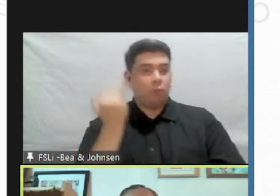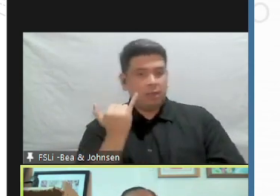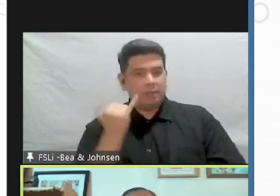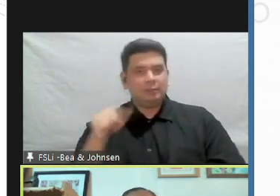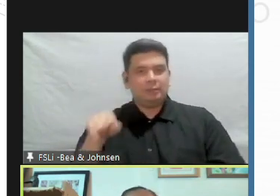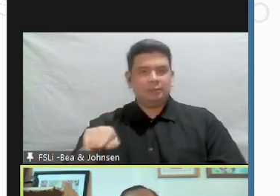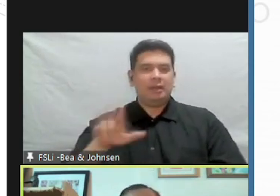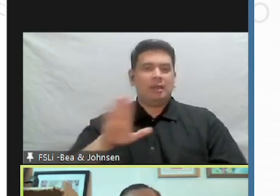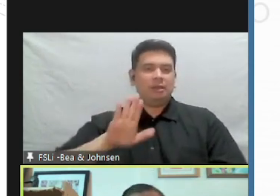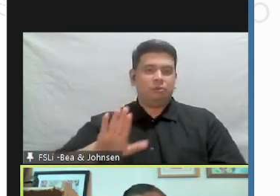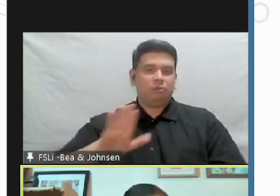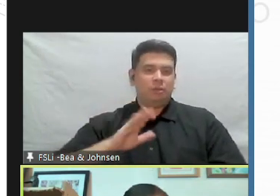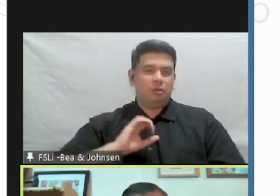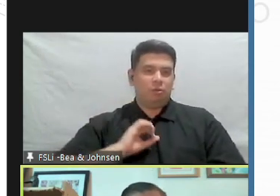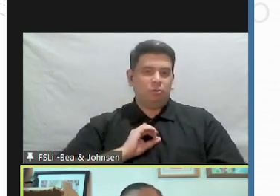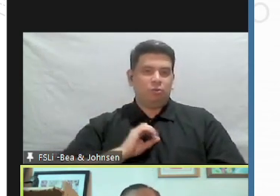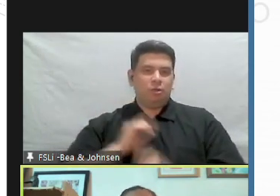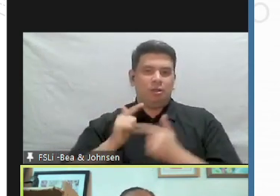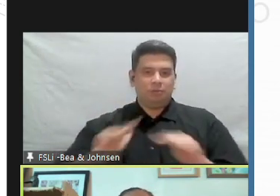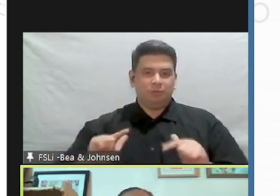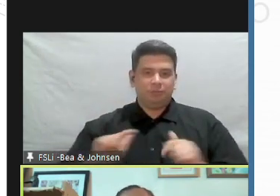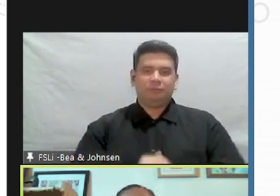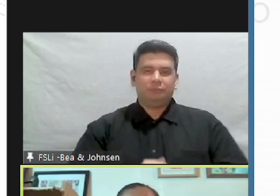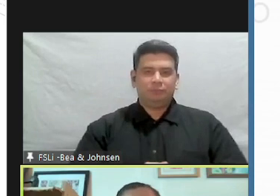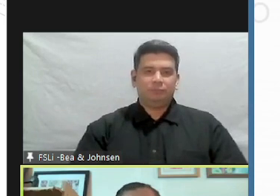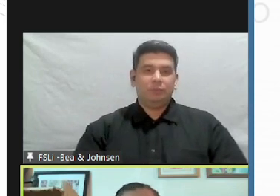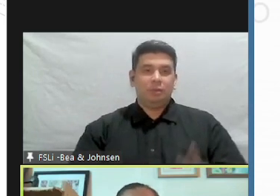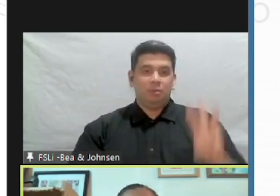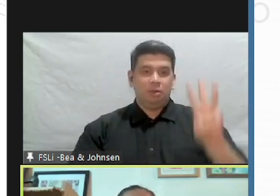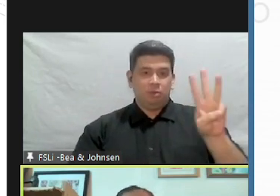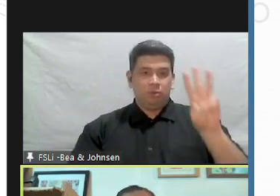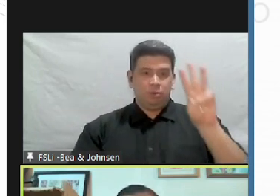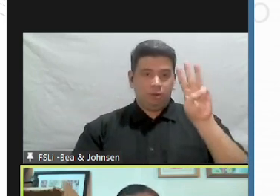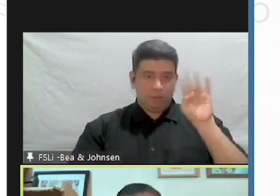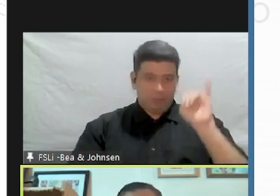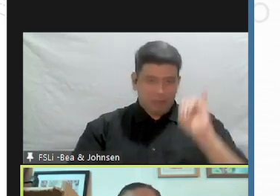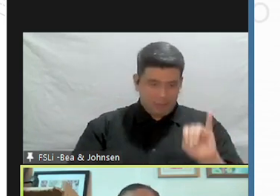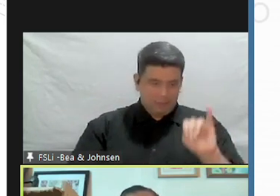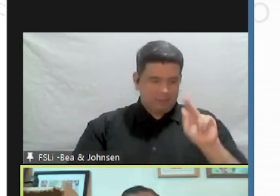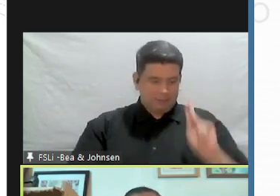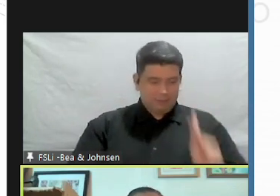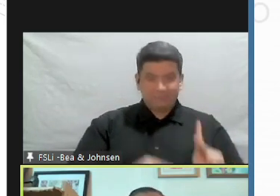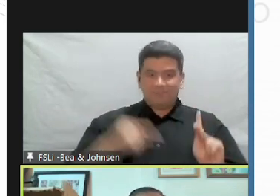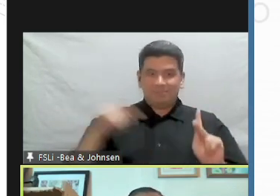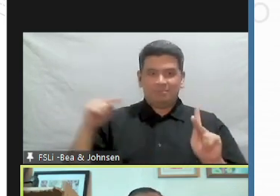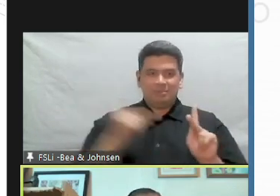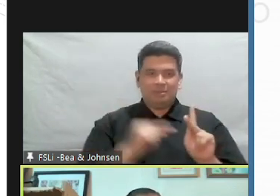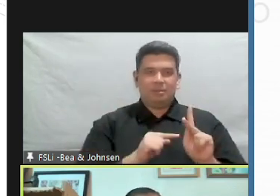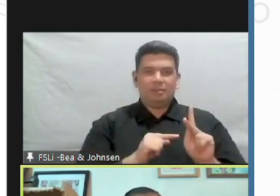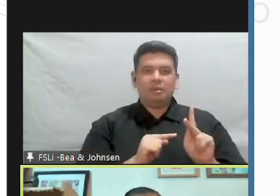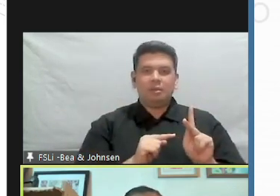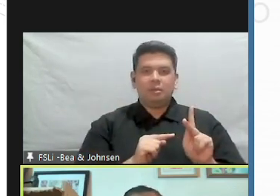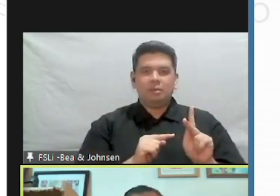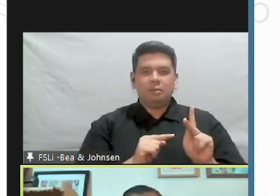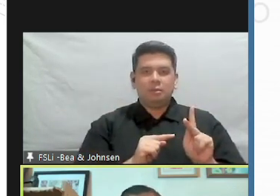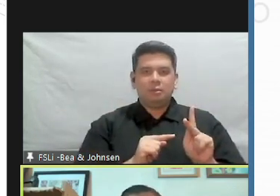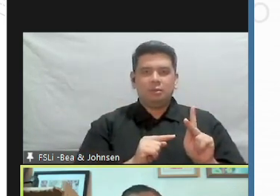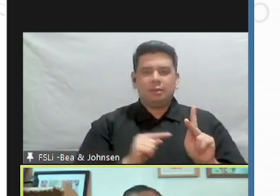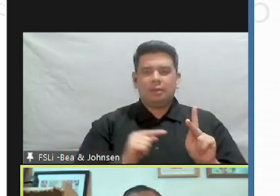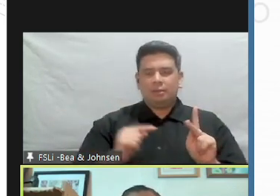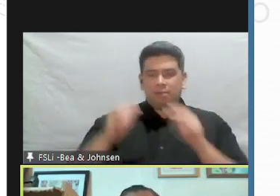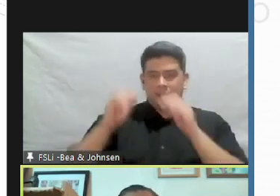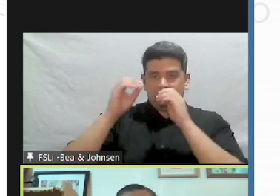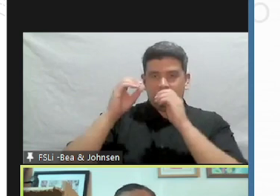slide. Sa letter K ng wika o yung kaalaman, kasanayan, kaugalian. Higit na